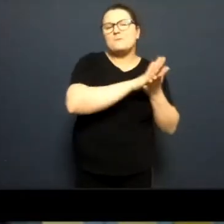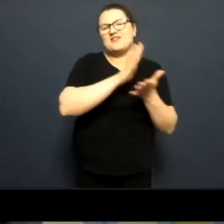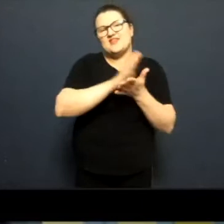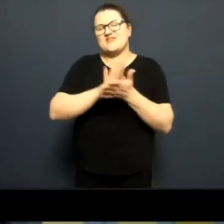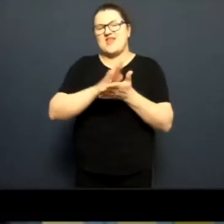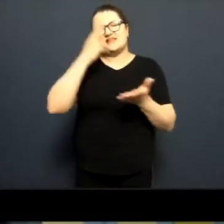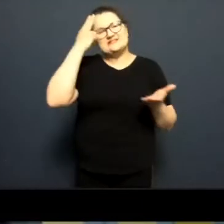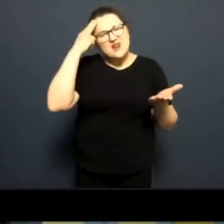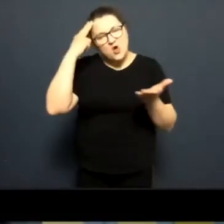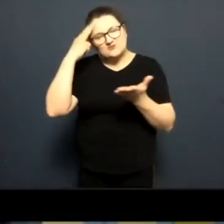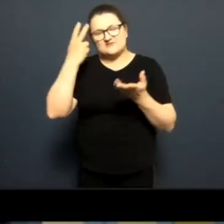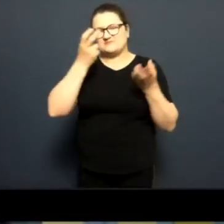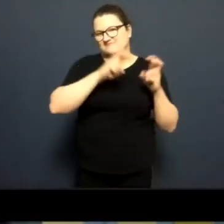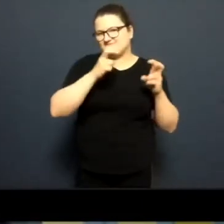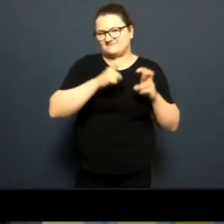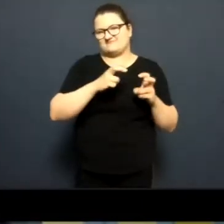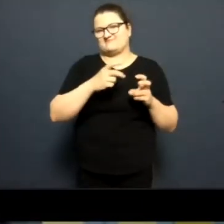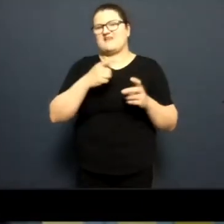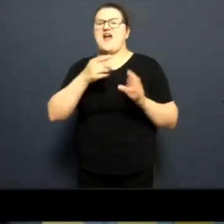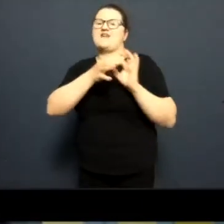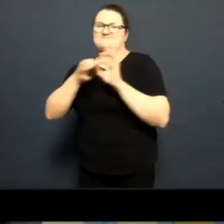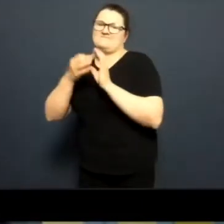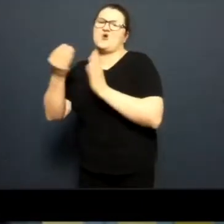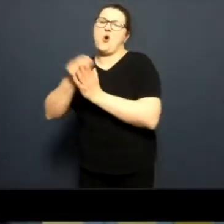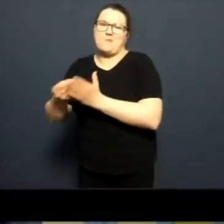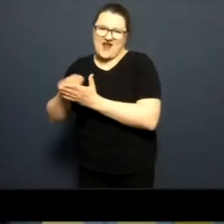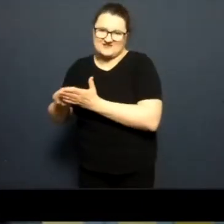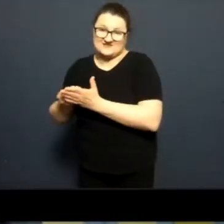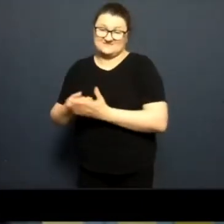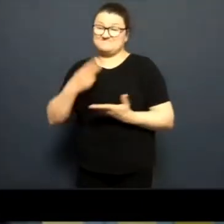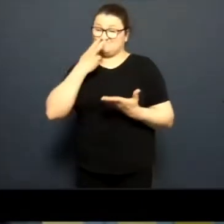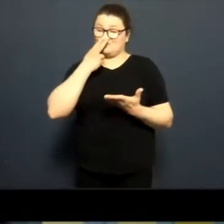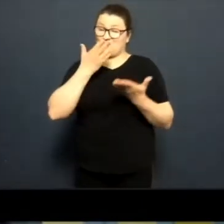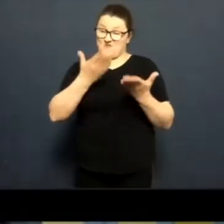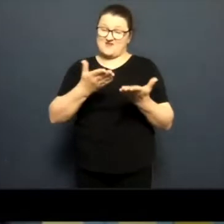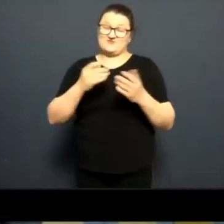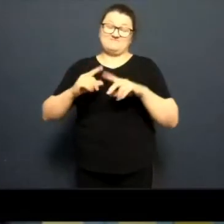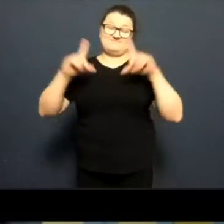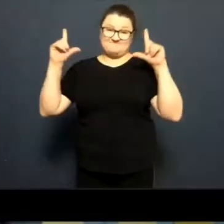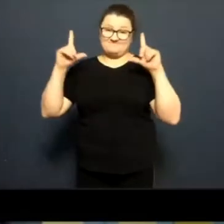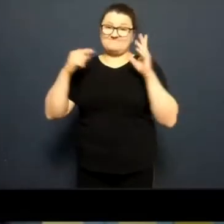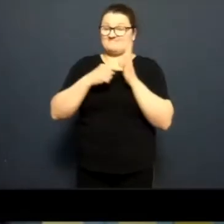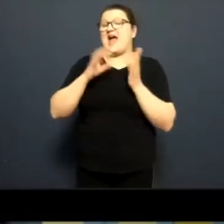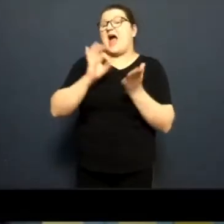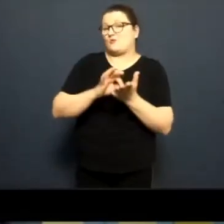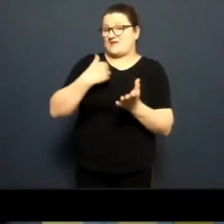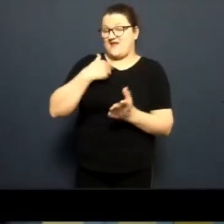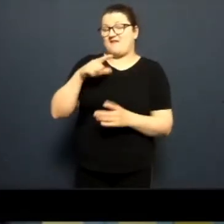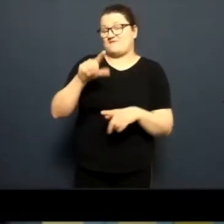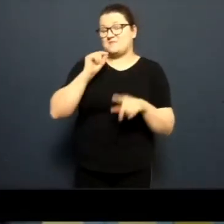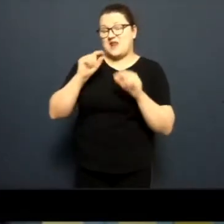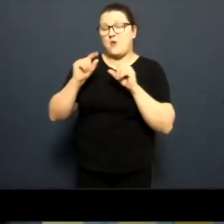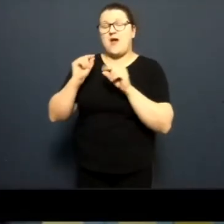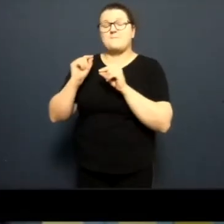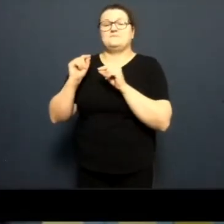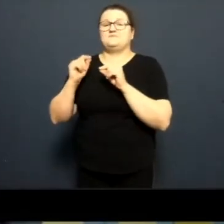stereotypami społecznymi, a obrazem. I zobaczcie Państwo, tutaj akurat wybrałam na nasze spotkanie